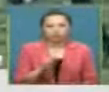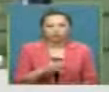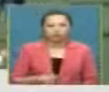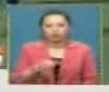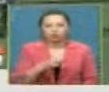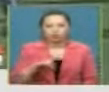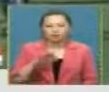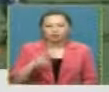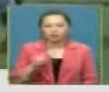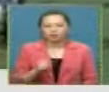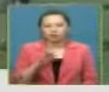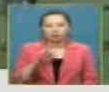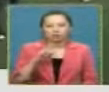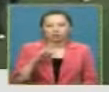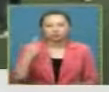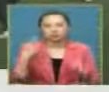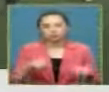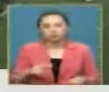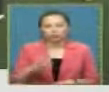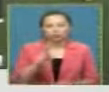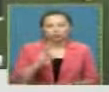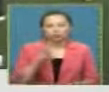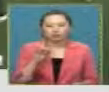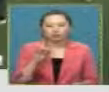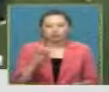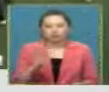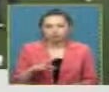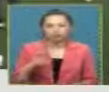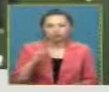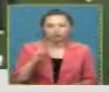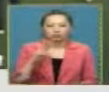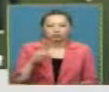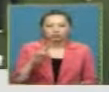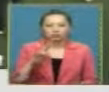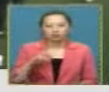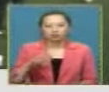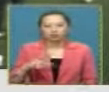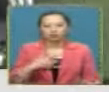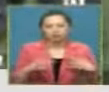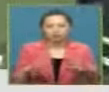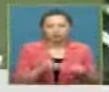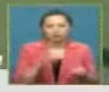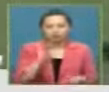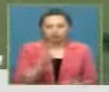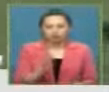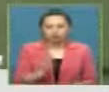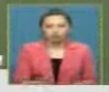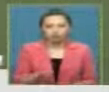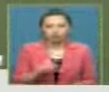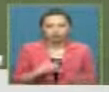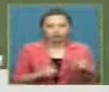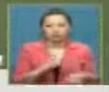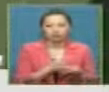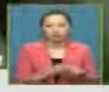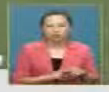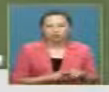облысымыздан премьер-лигадағы Ордабасыдан басқа, бірінші лигада Қыран және Мақтарал командалары өнер көрсетеді. Сонымен қатар, өңір басшысының бастамасымен